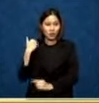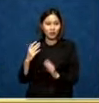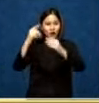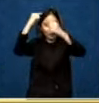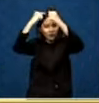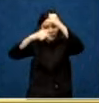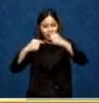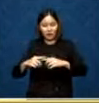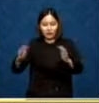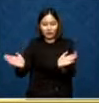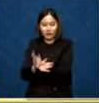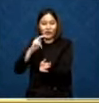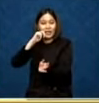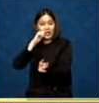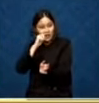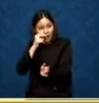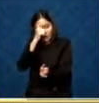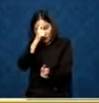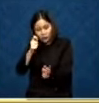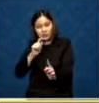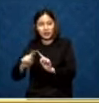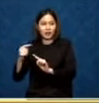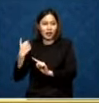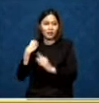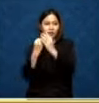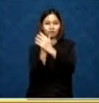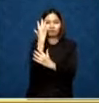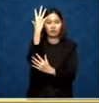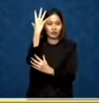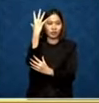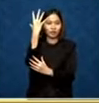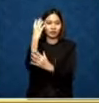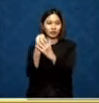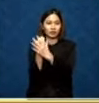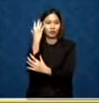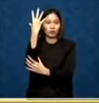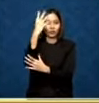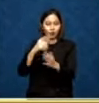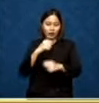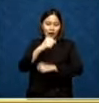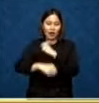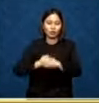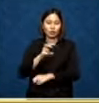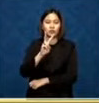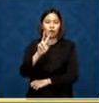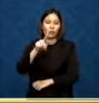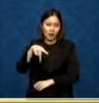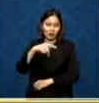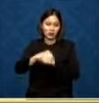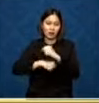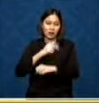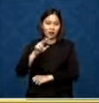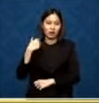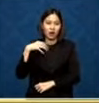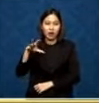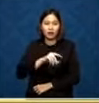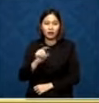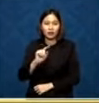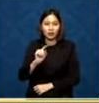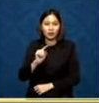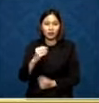มีบ่อน้ำศักดิ์สิทธิ์ที่วัดสมรกตและมีต้นโพต้นสีมหาโพอายุกว่า 2,000 ปีนะครับซึ่งนำหน่อมาจากต้น